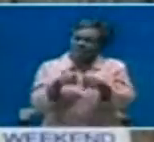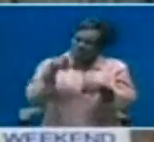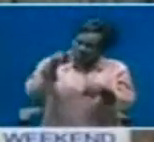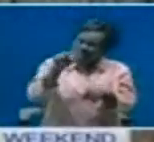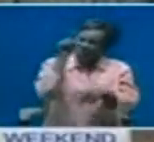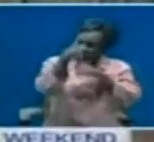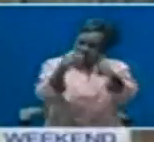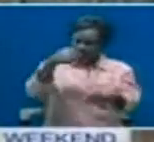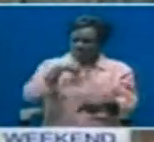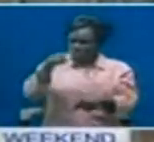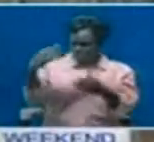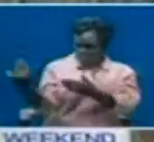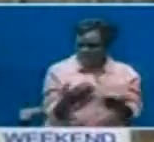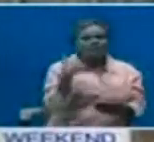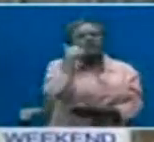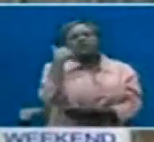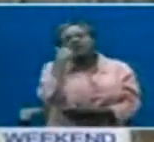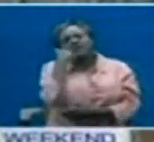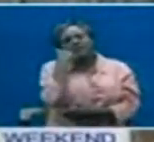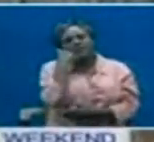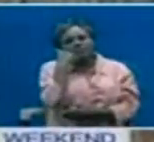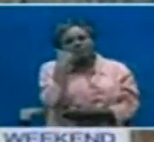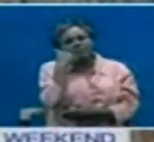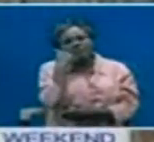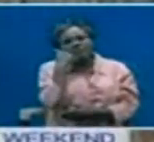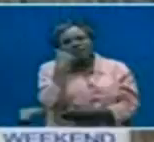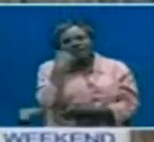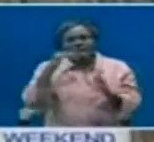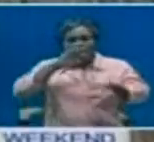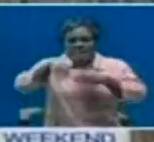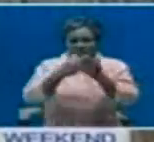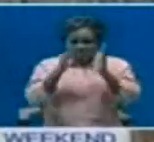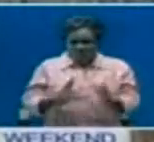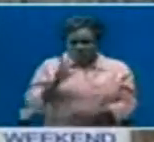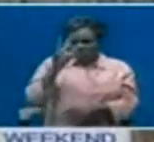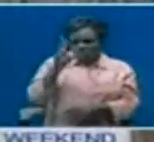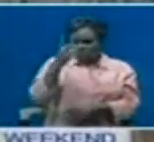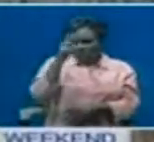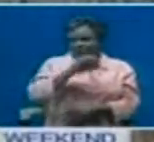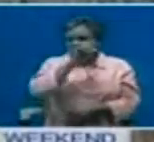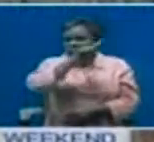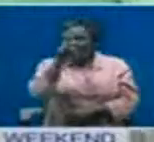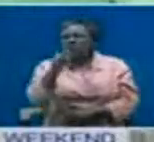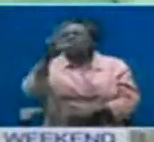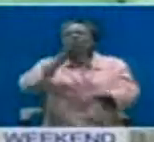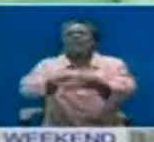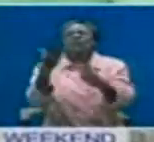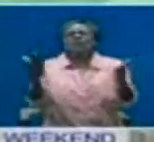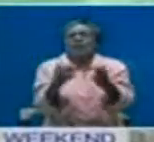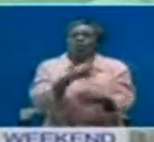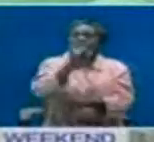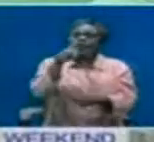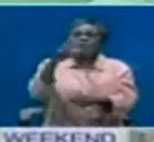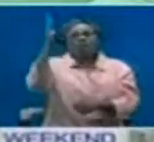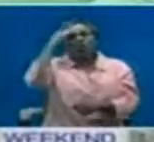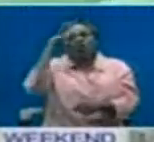mimi. Mimi ndo umeleta. Kila mmoja anauliza mwingine. Umetoa wapi? Umetoa wapi? We asked him how he